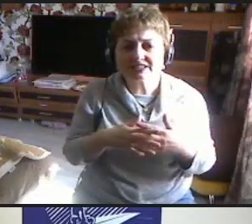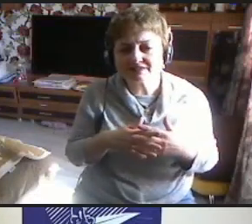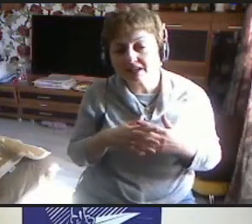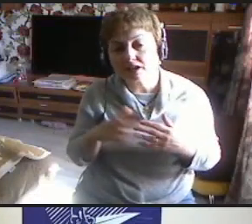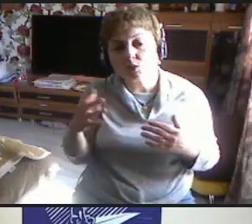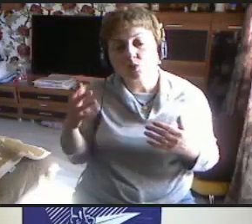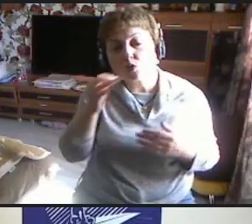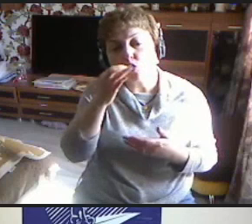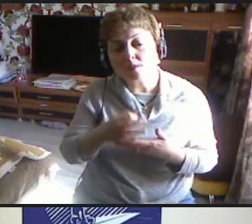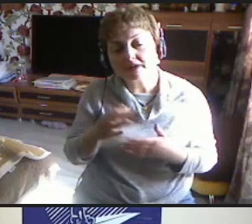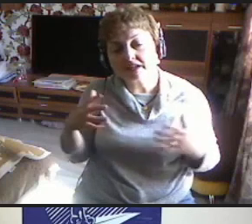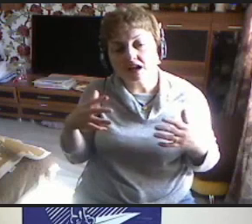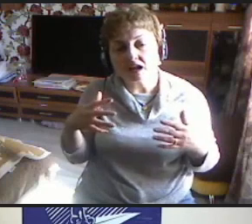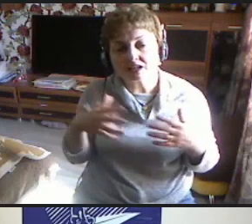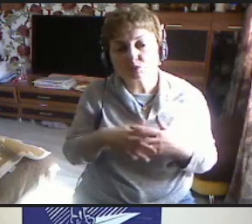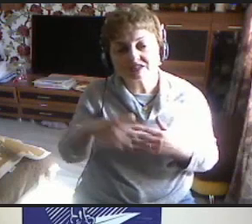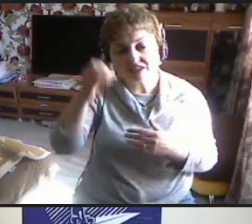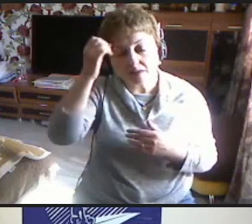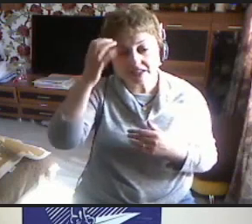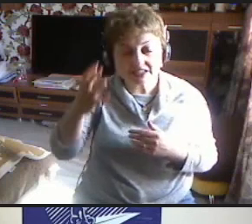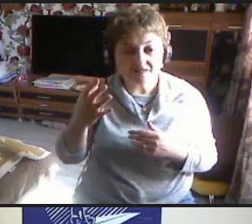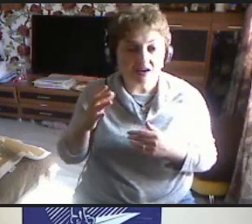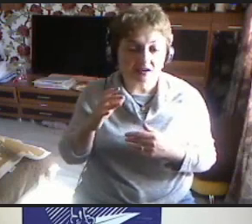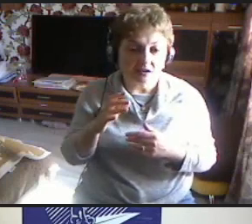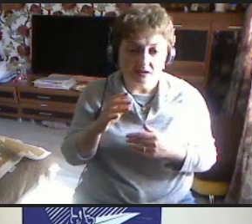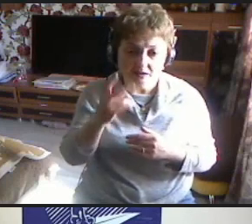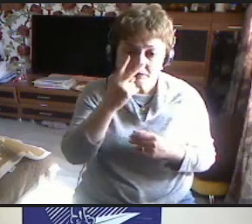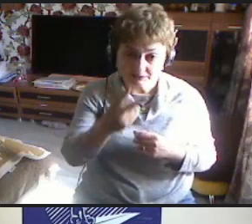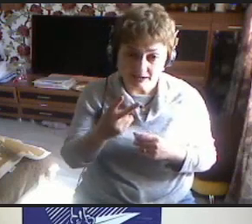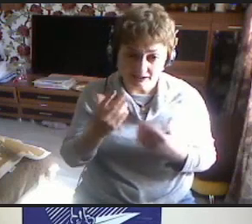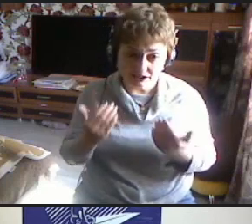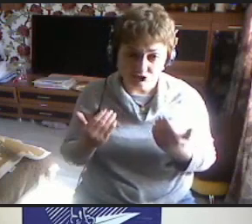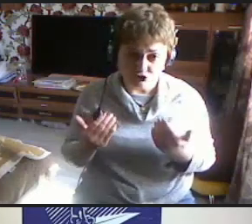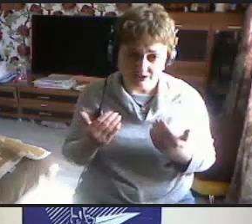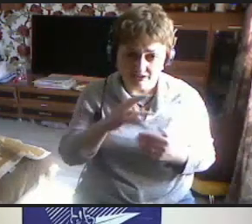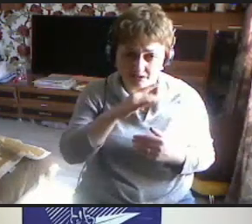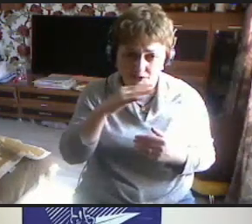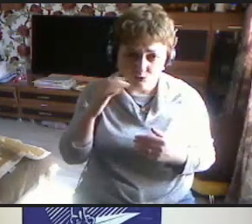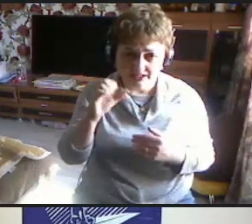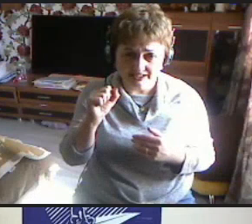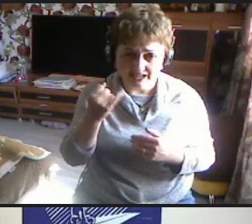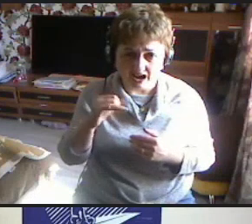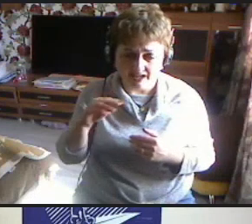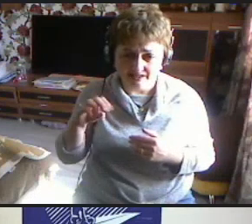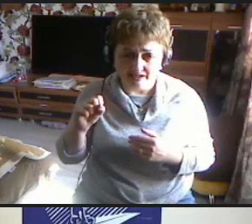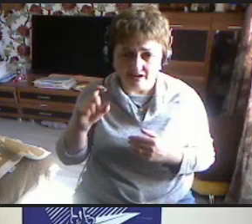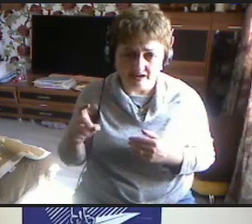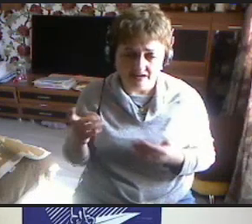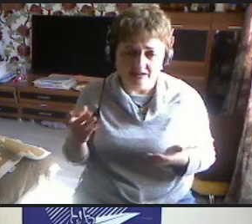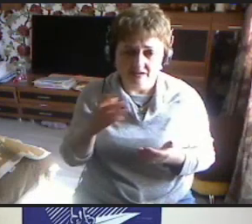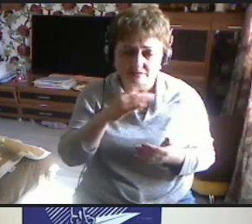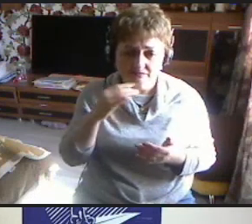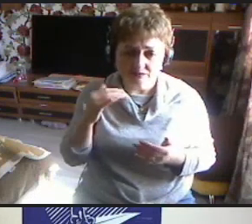инклюзивного образования, ну, посмотрите, сейчас на многих сайтах, в